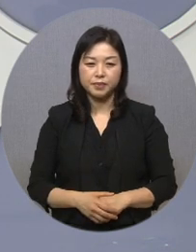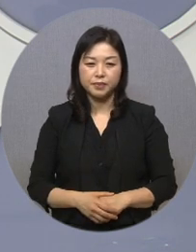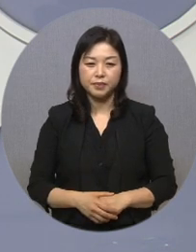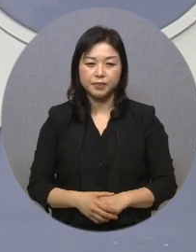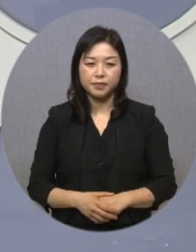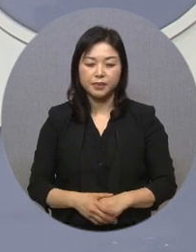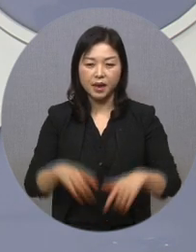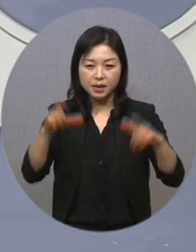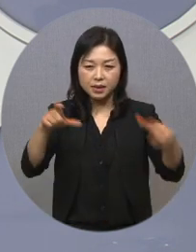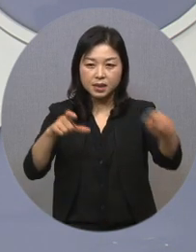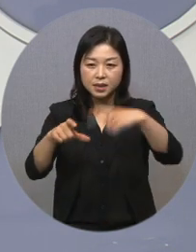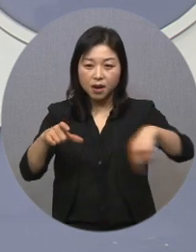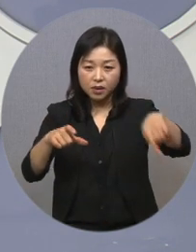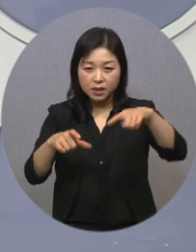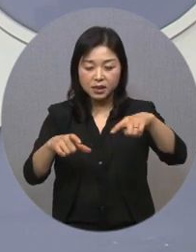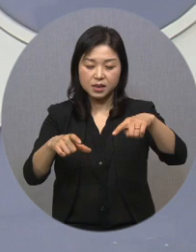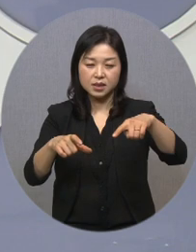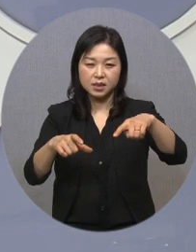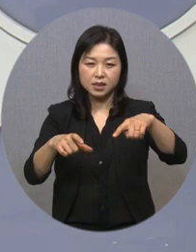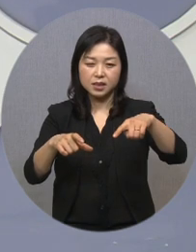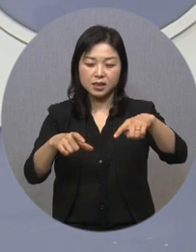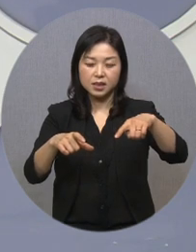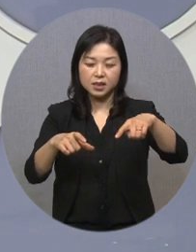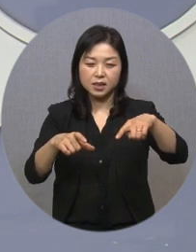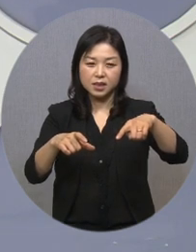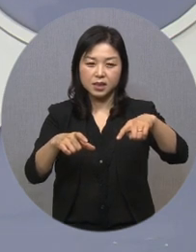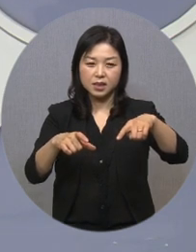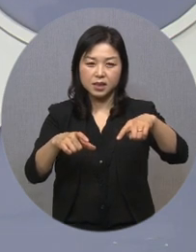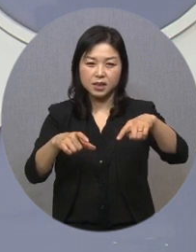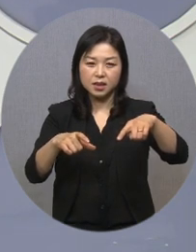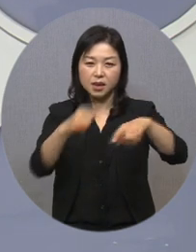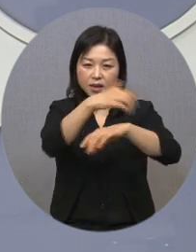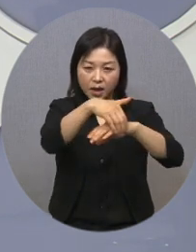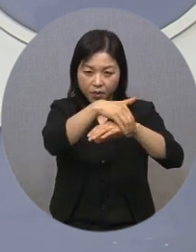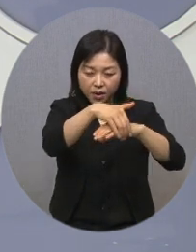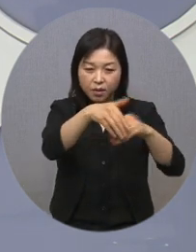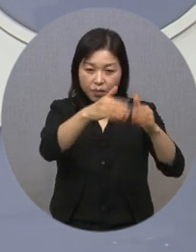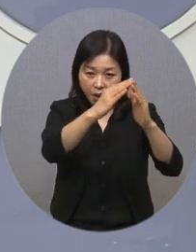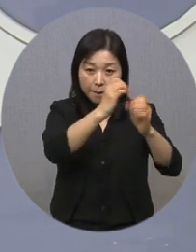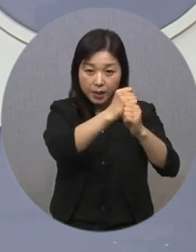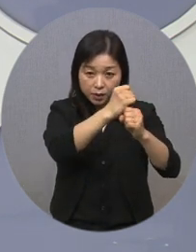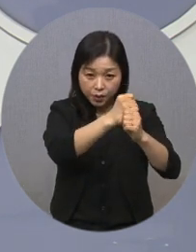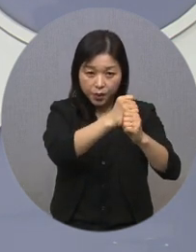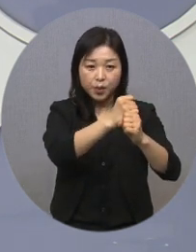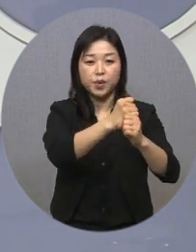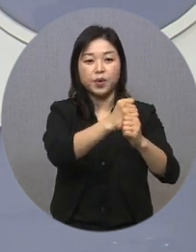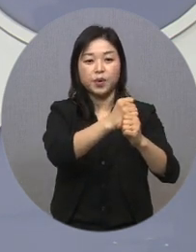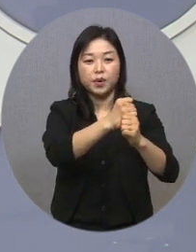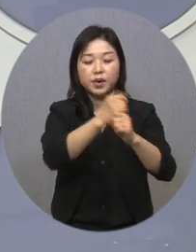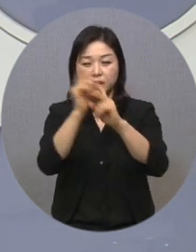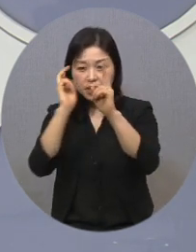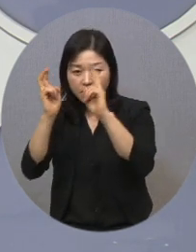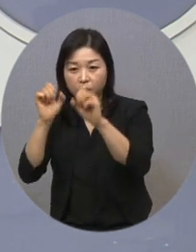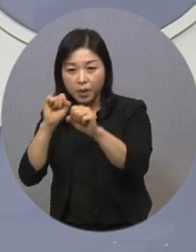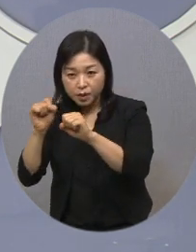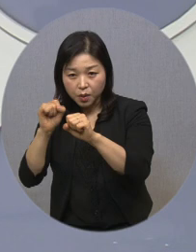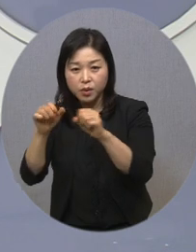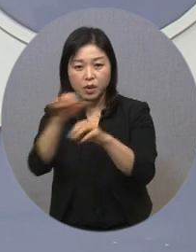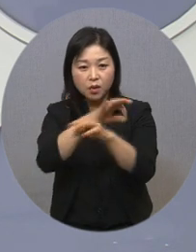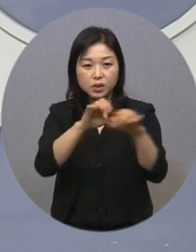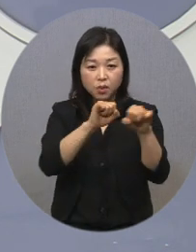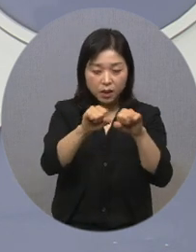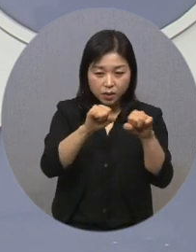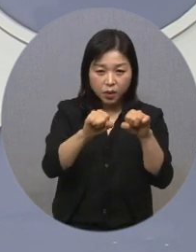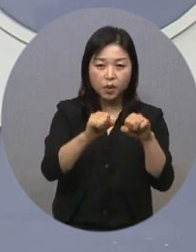지역이 자주적인 계획을 갖고 기업 활동과 경제 활동, 꼭 이것은